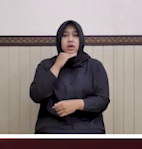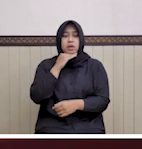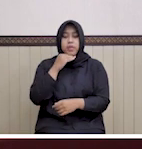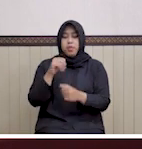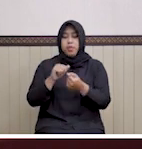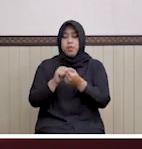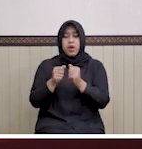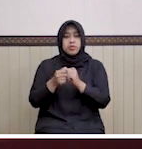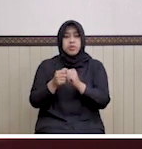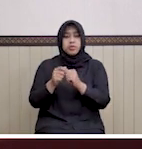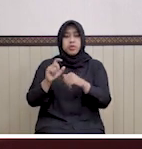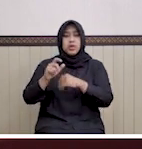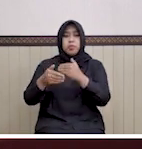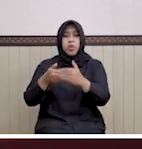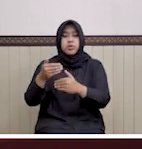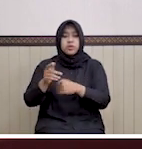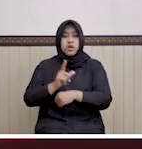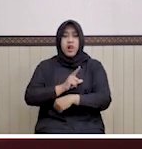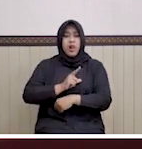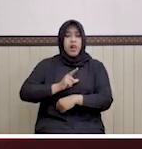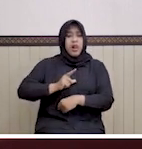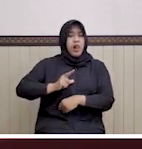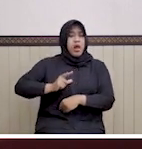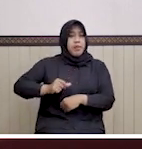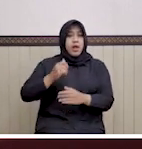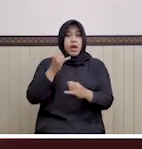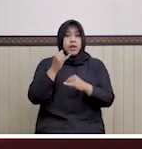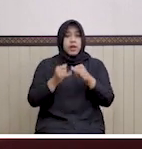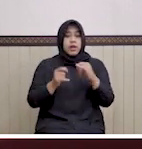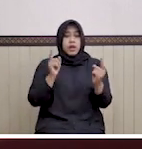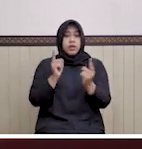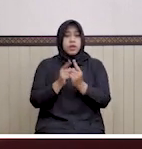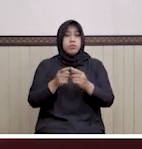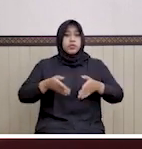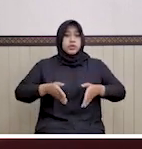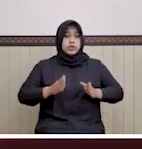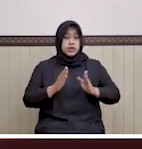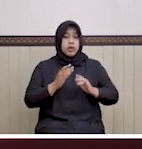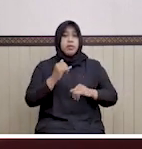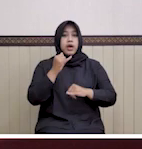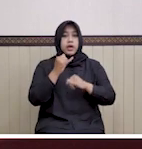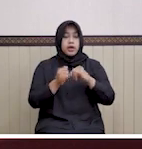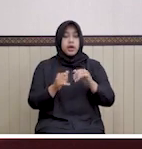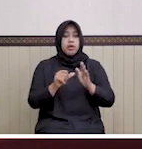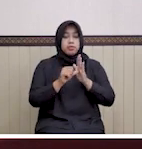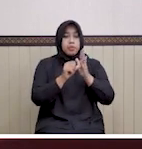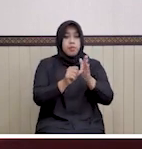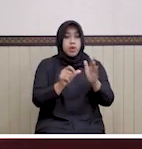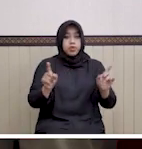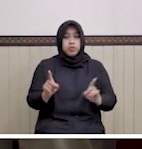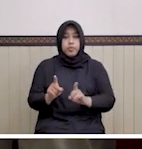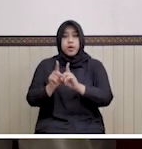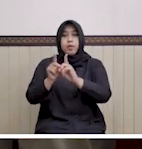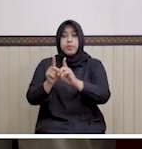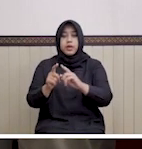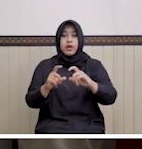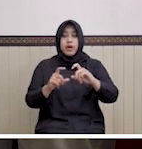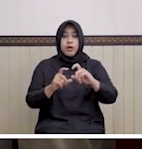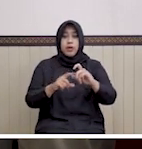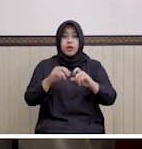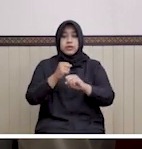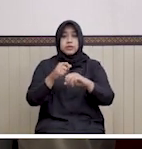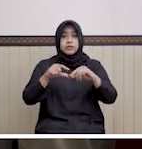loh terbaru sikap datang Hamzah bisa sampai mendampingi ya dengan piZap ya